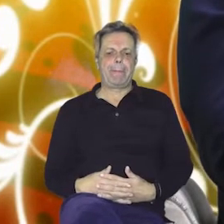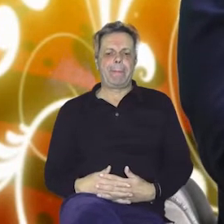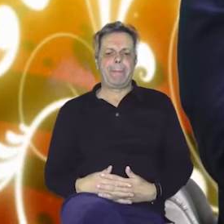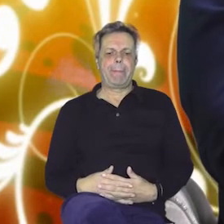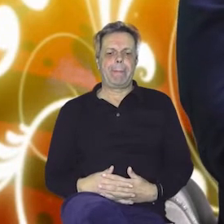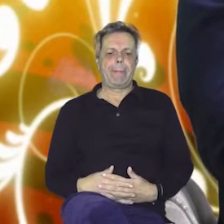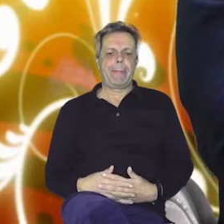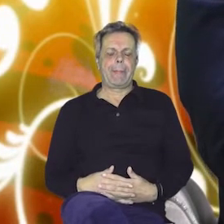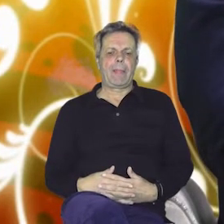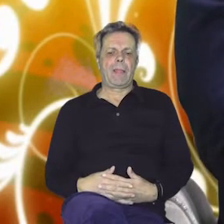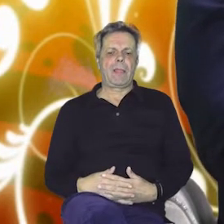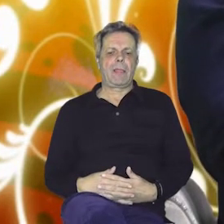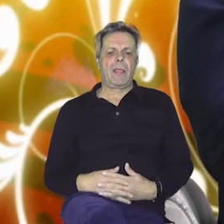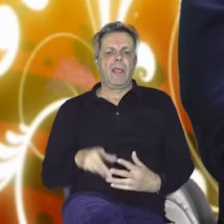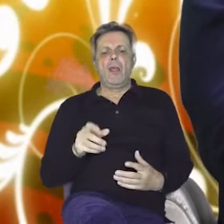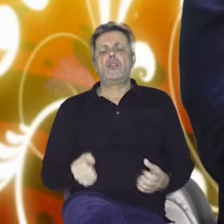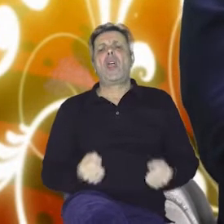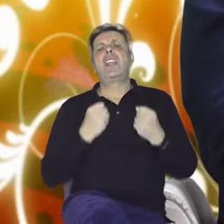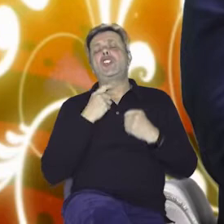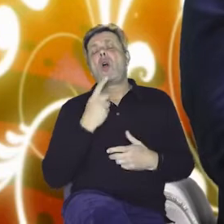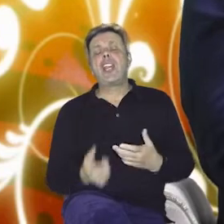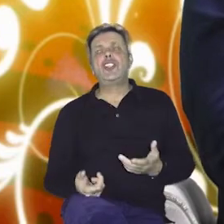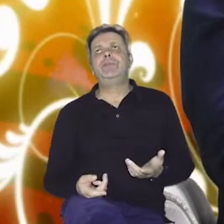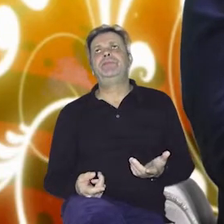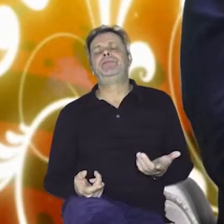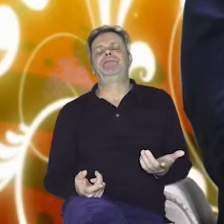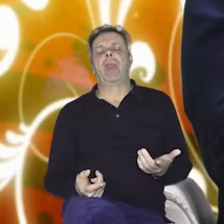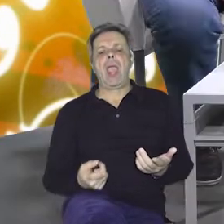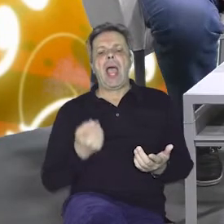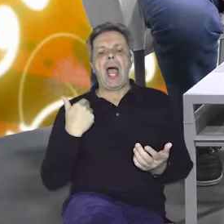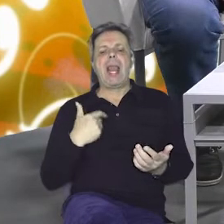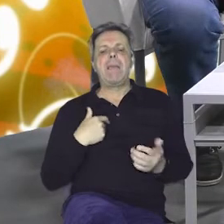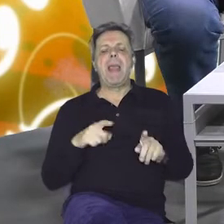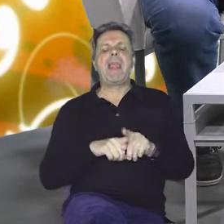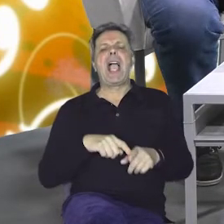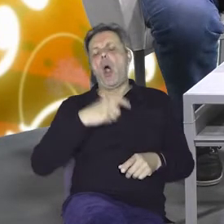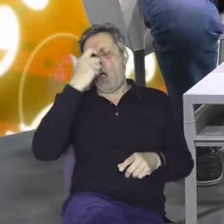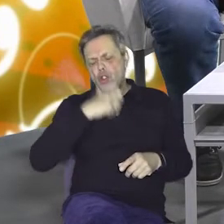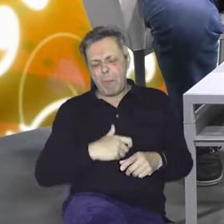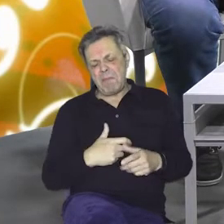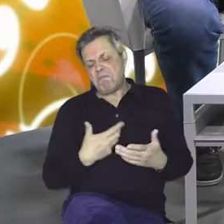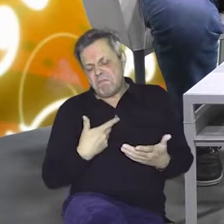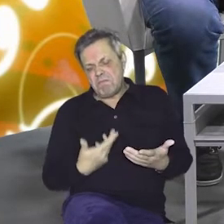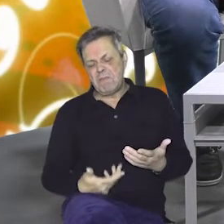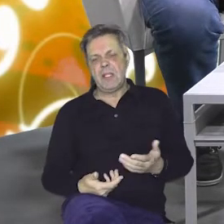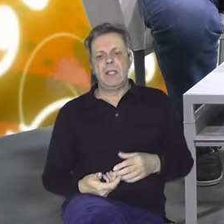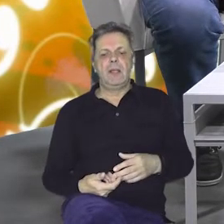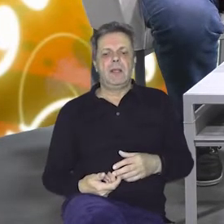To je teško tako reći, možda. Ali meni kao osobi iz prizemlja.